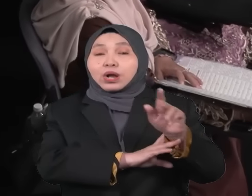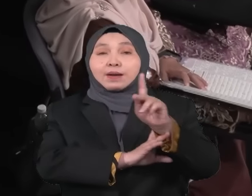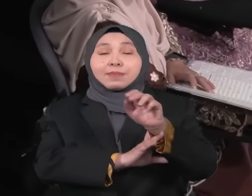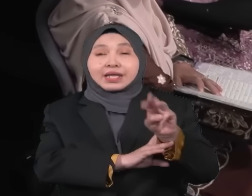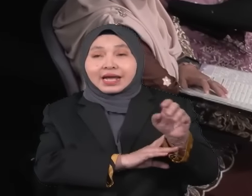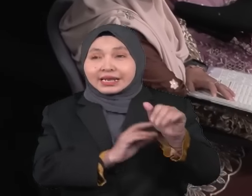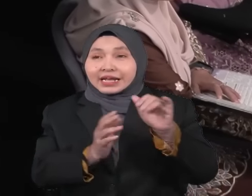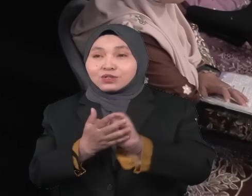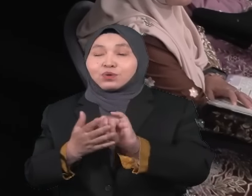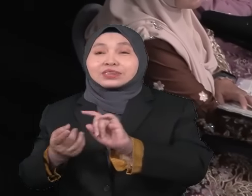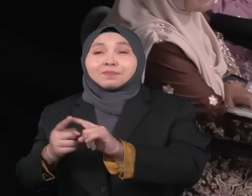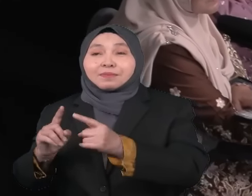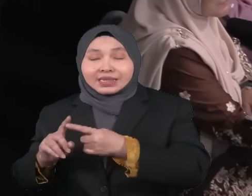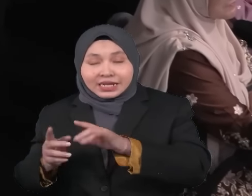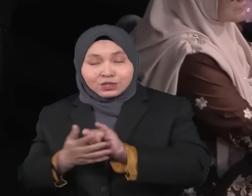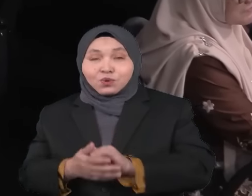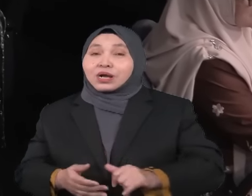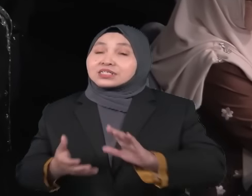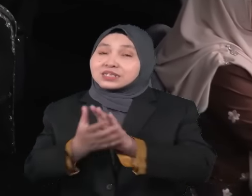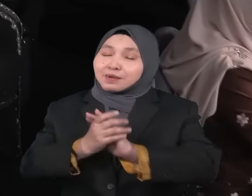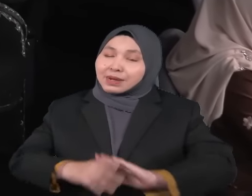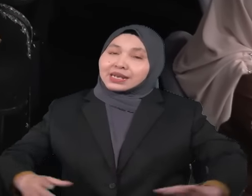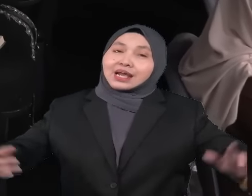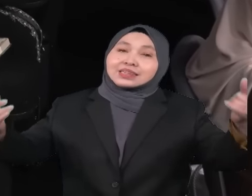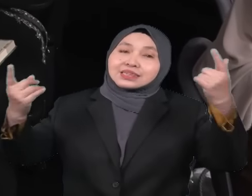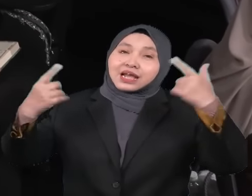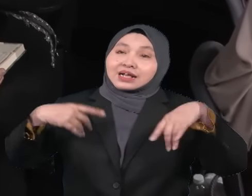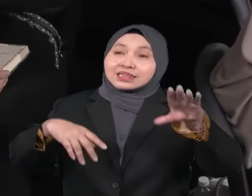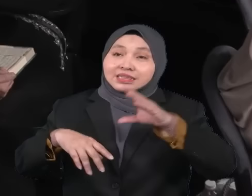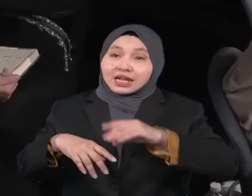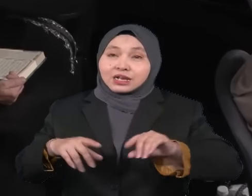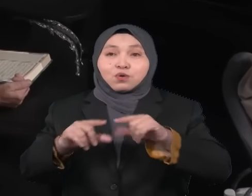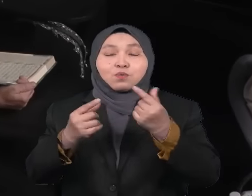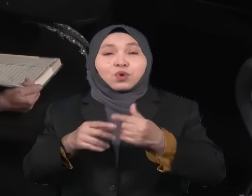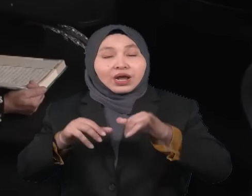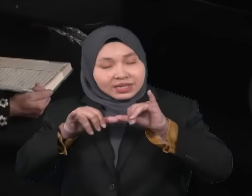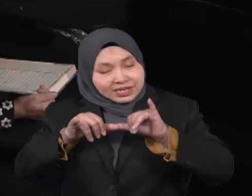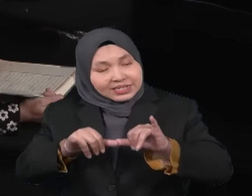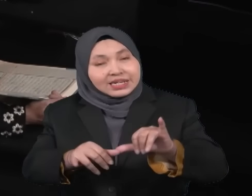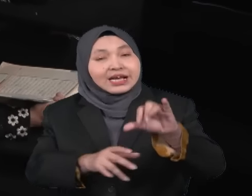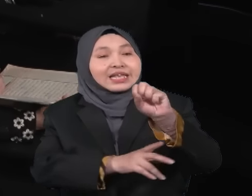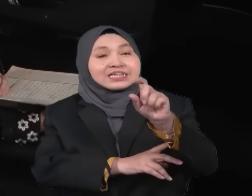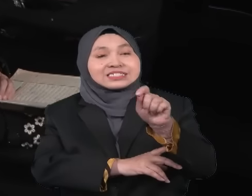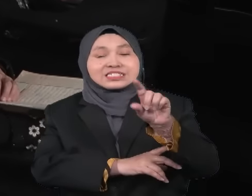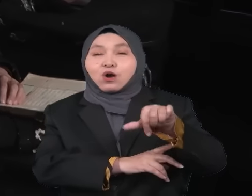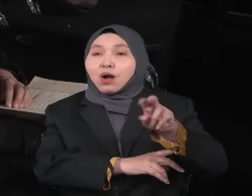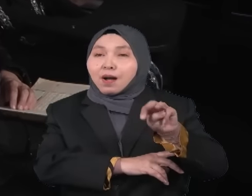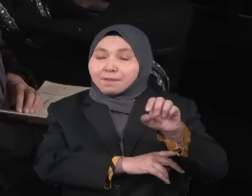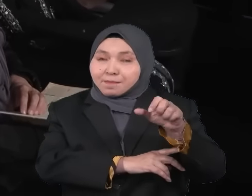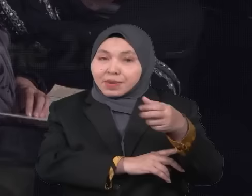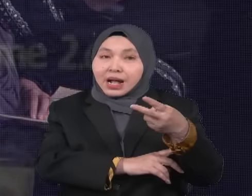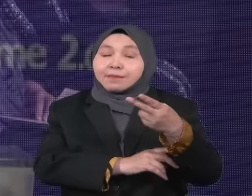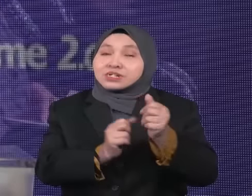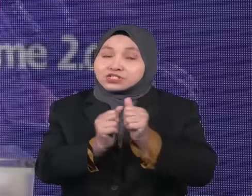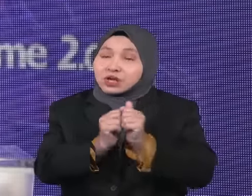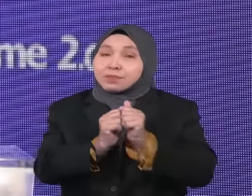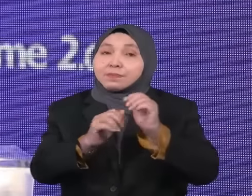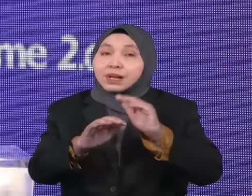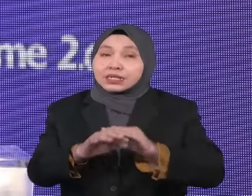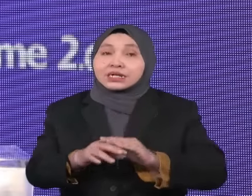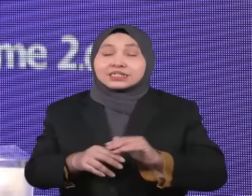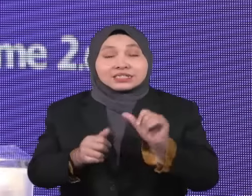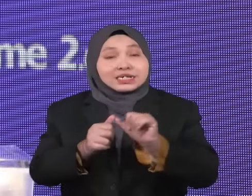teman. Subhanallah. Ahlan wa sahlan. Dan juga kumpulan istiqamah. Istiqamah. Tak lupa. Yang terus bersama pada